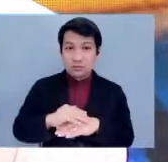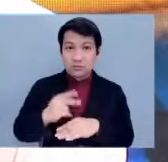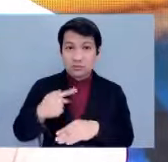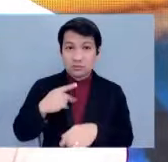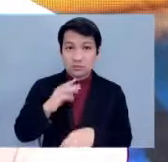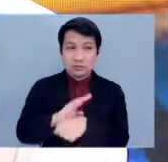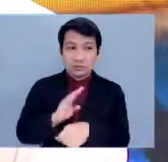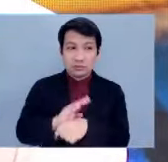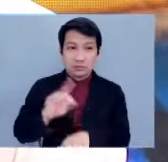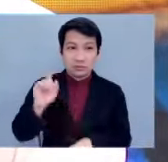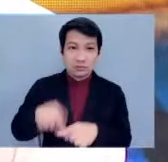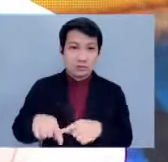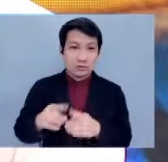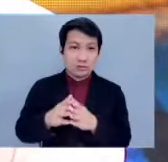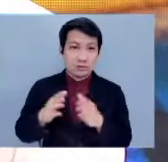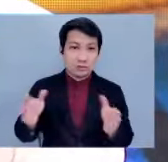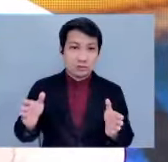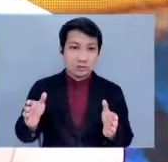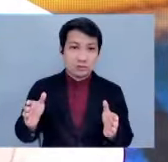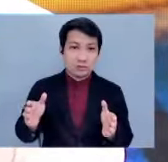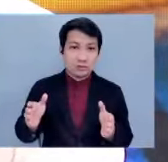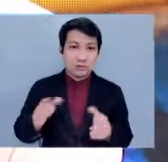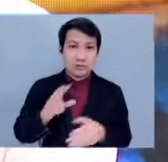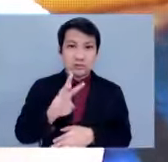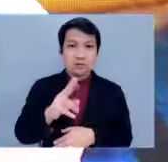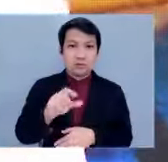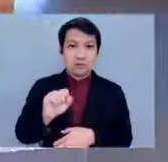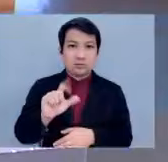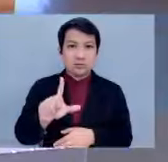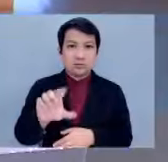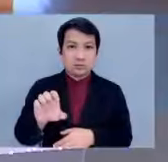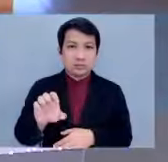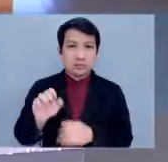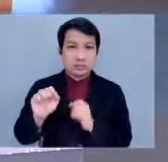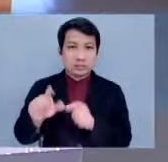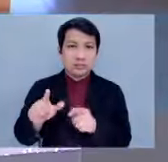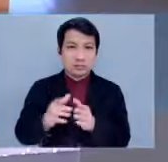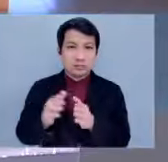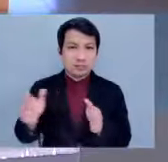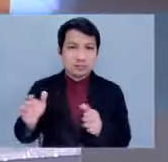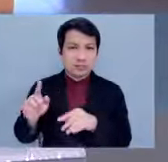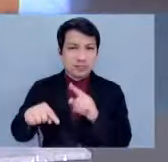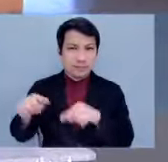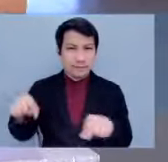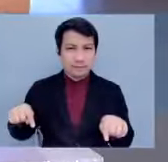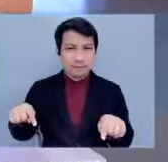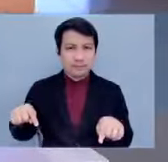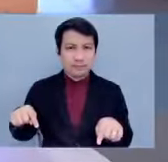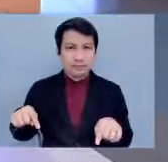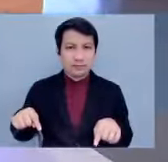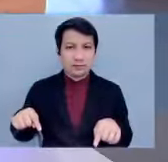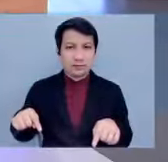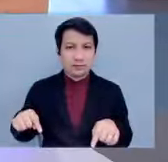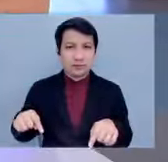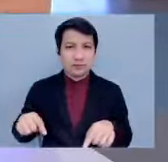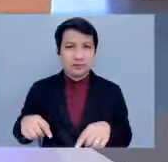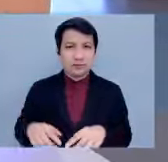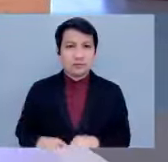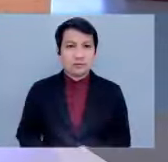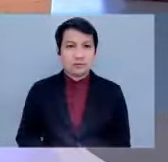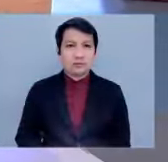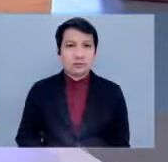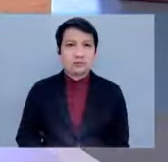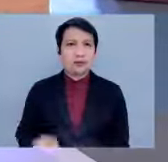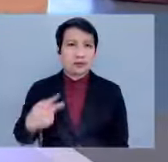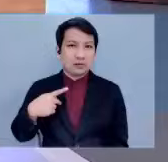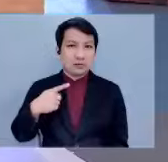sila pumapayag ng, kumbaga parang wholesale. Yes. On a different level. Isa-isahin natin, Val, kasi okay. I'm so excited. Sure. I only have the biggest one.